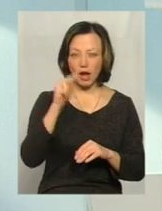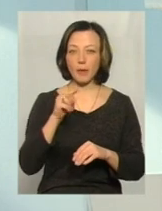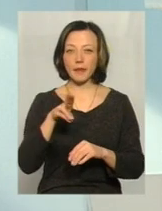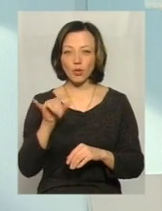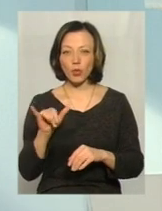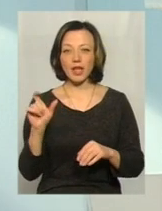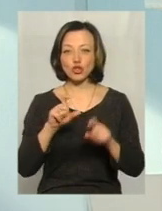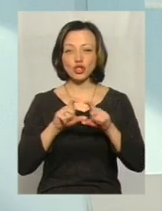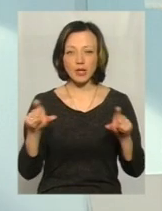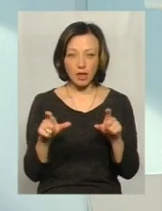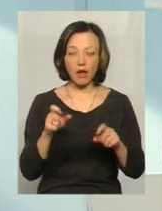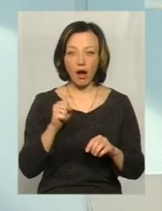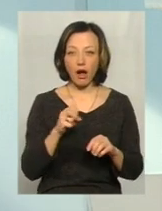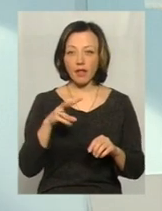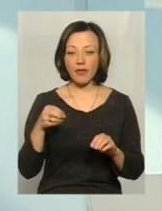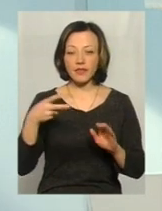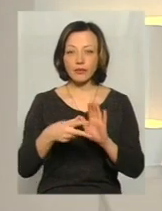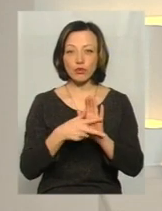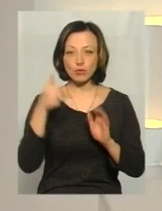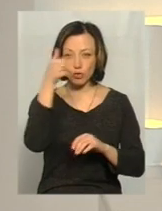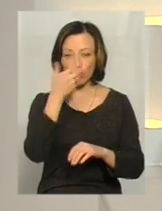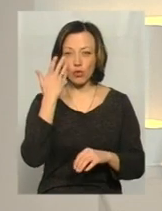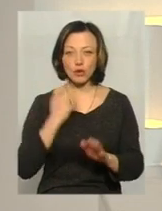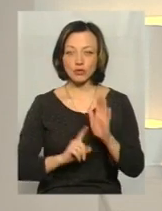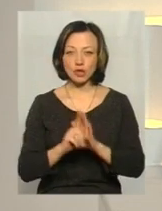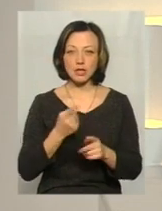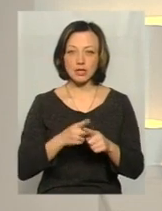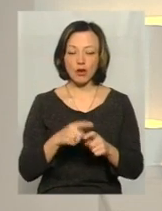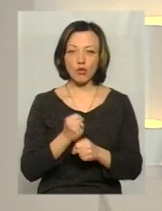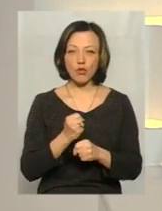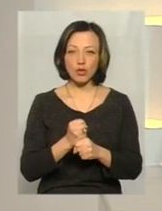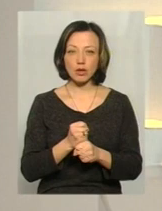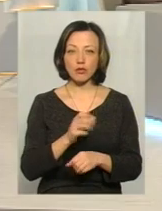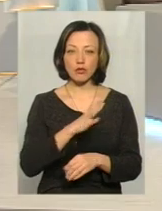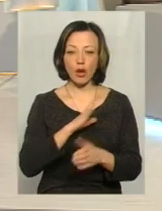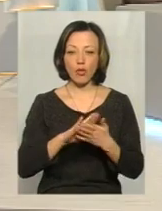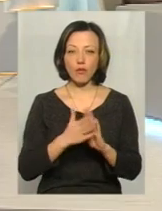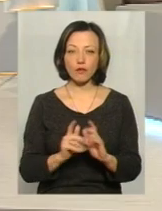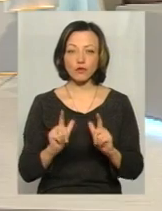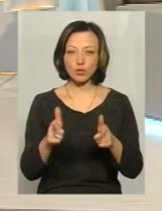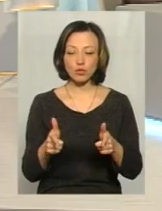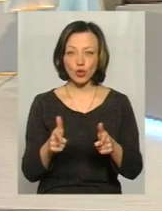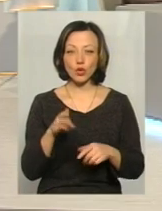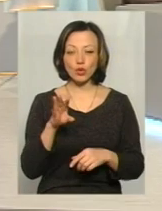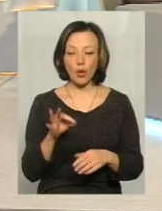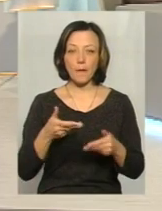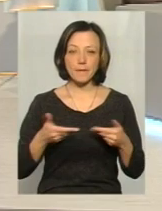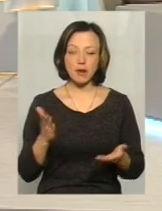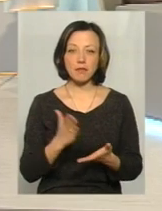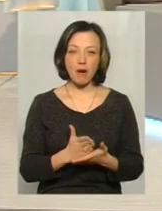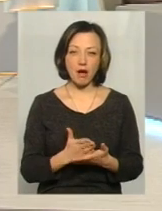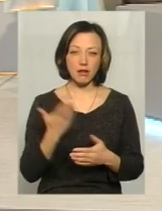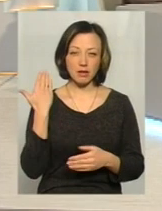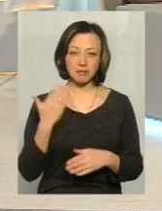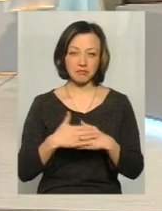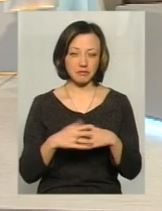у 2008 році, коли масово розпочиналася ця робота і була умовою вступу, то ми мали